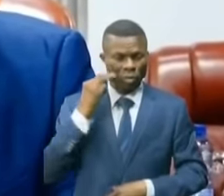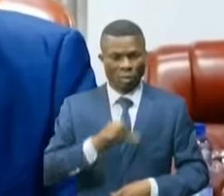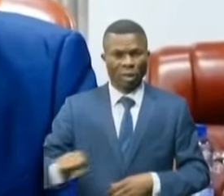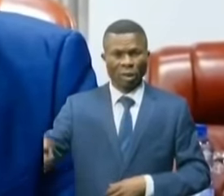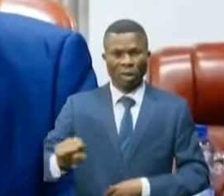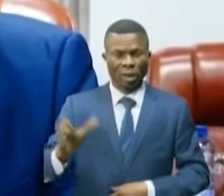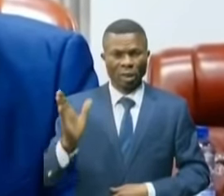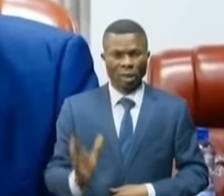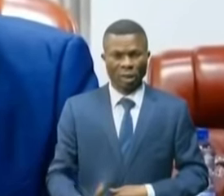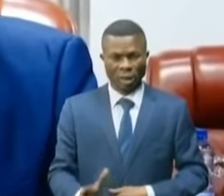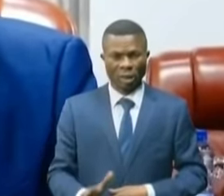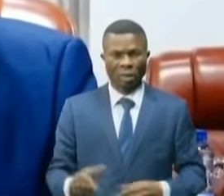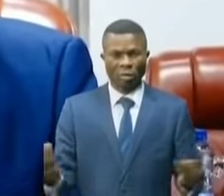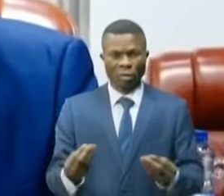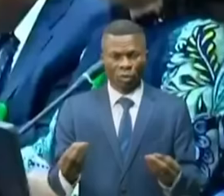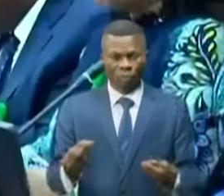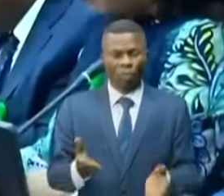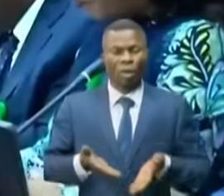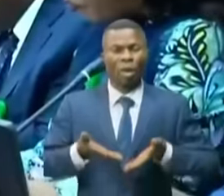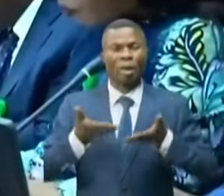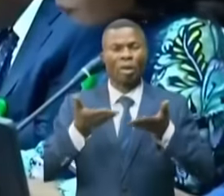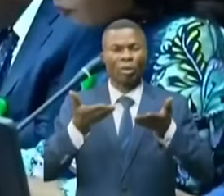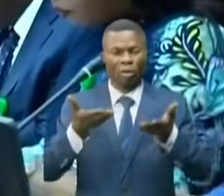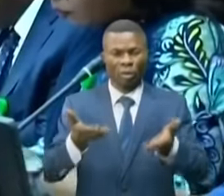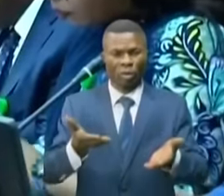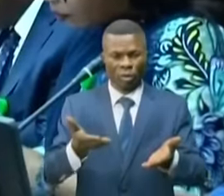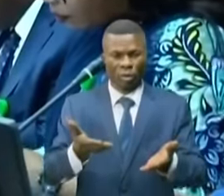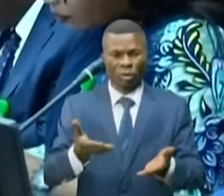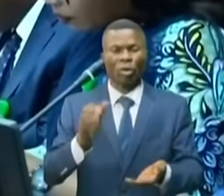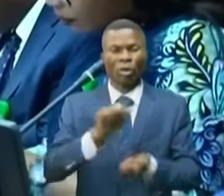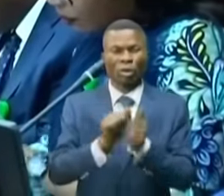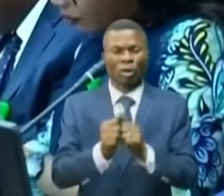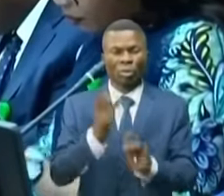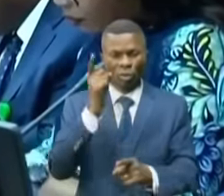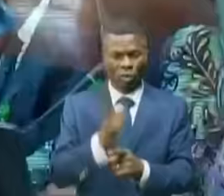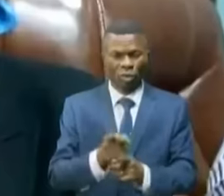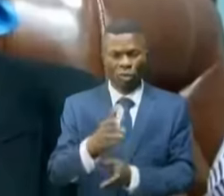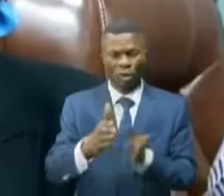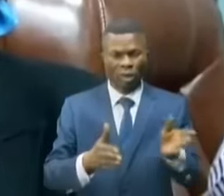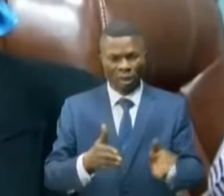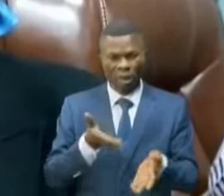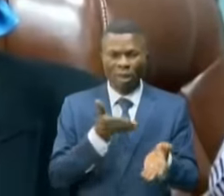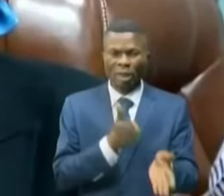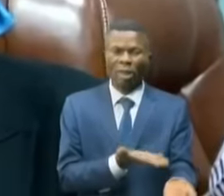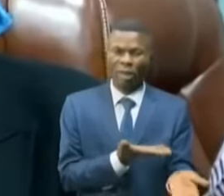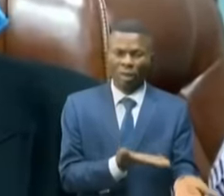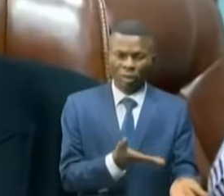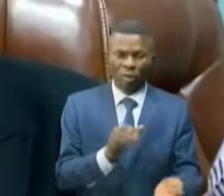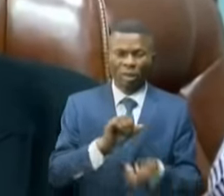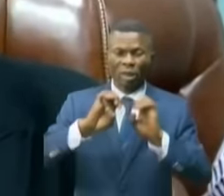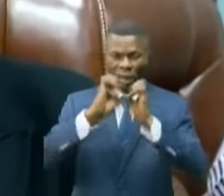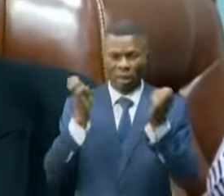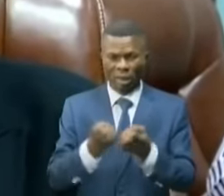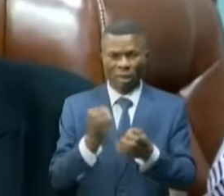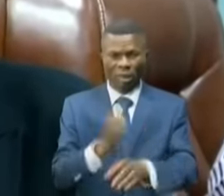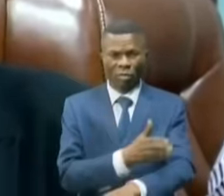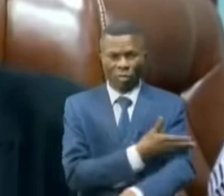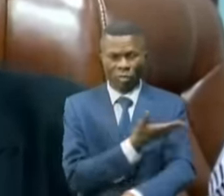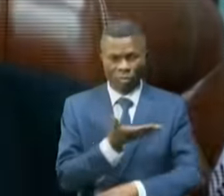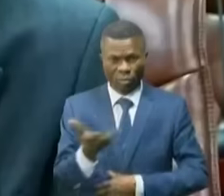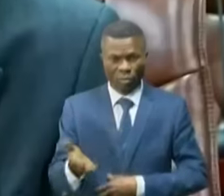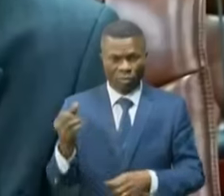sectoriels à l'effet de proposer des allègements fiscaux et autres facilités à accorder à ces entreprises. Ce